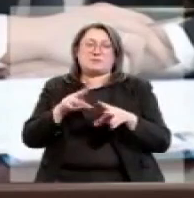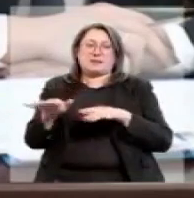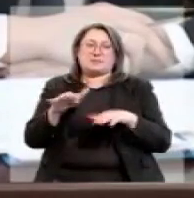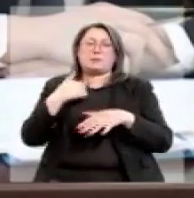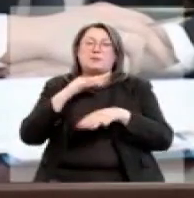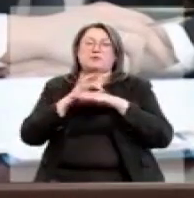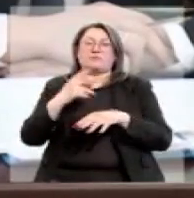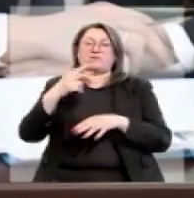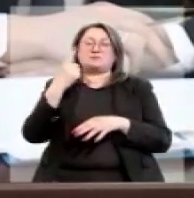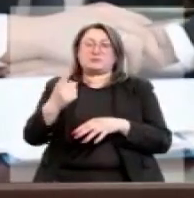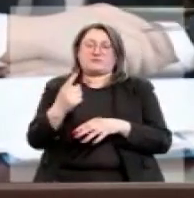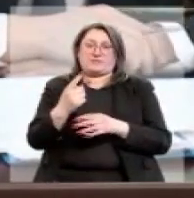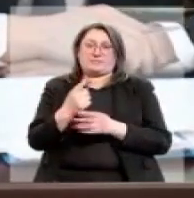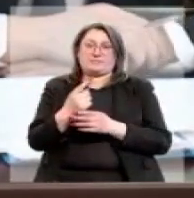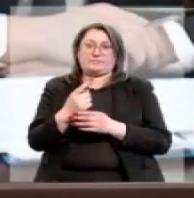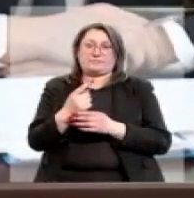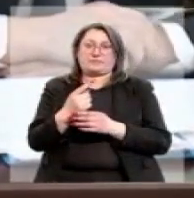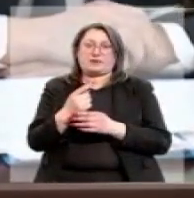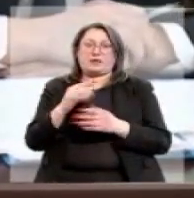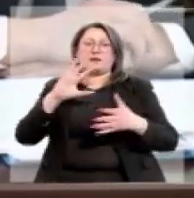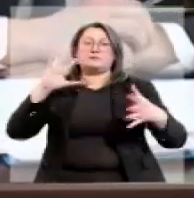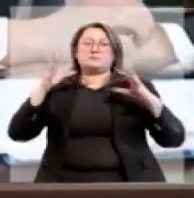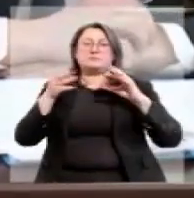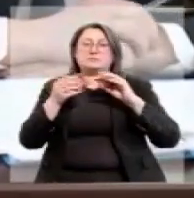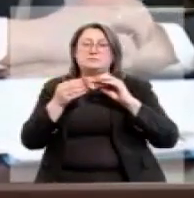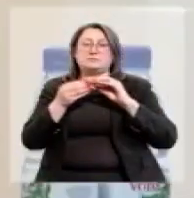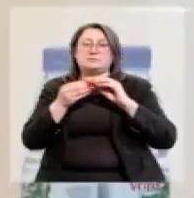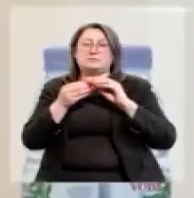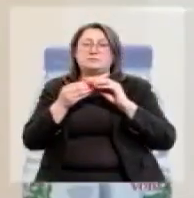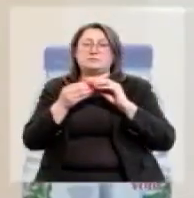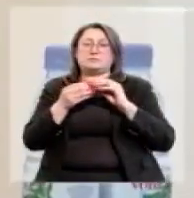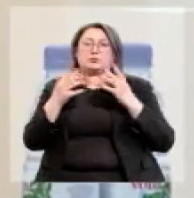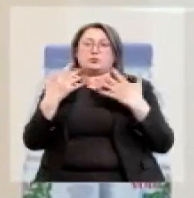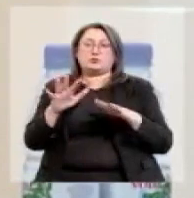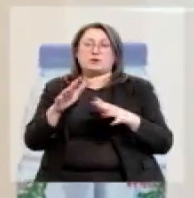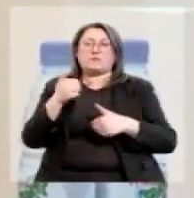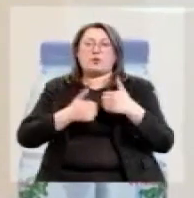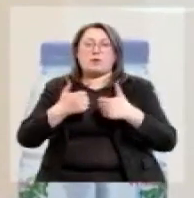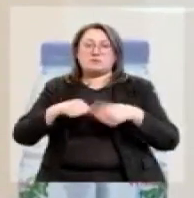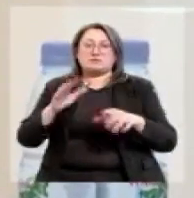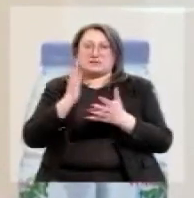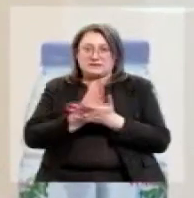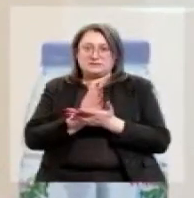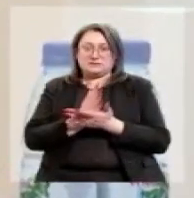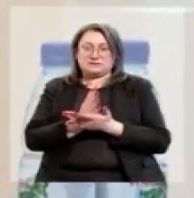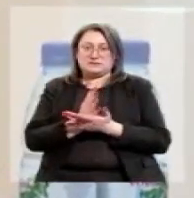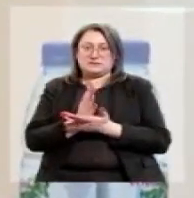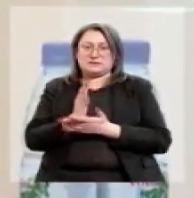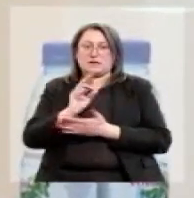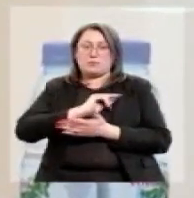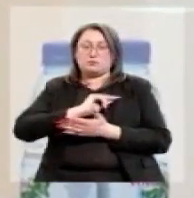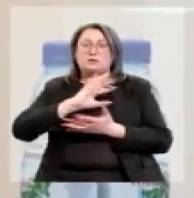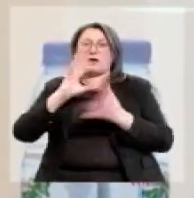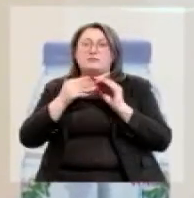Мы его проведем 21-го. 21-го. Подведение, вы уже, в принципе, конкурсная комиссия 21-го отработает, а подведение